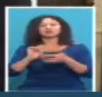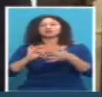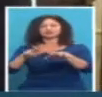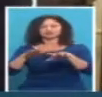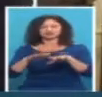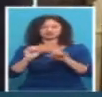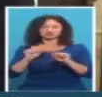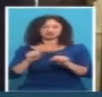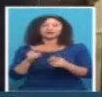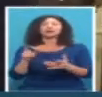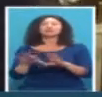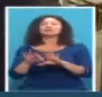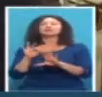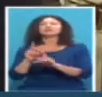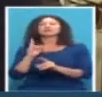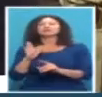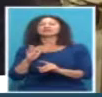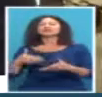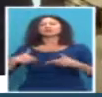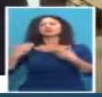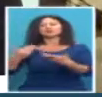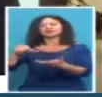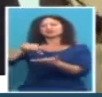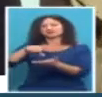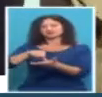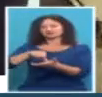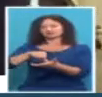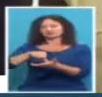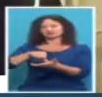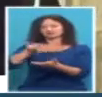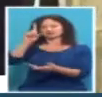чтобы уже выбрать квартиру, можете обратиться вот здесь к представителю «Батерек Девелопмент»,